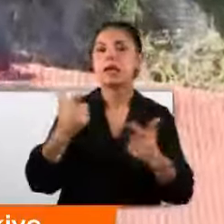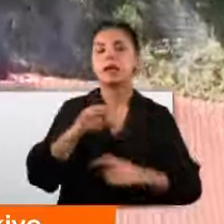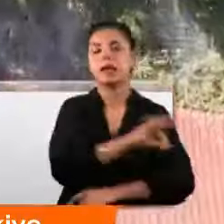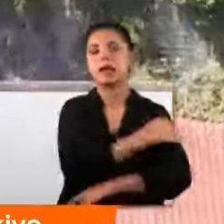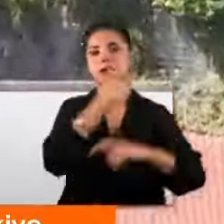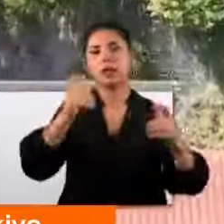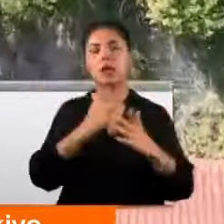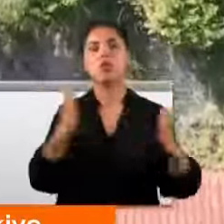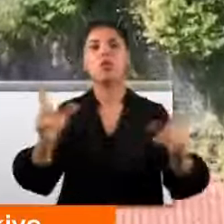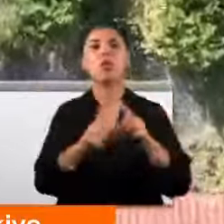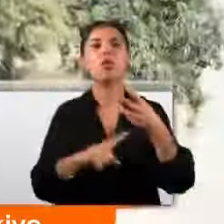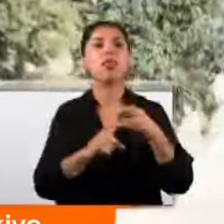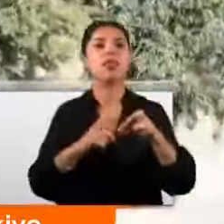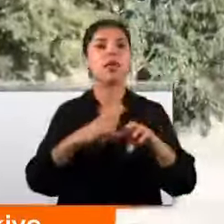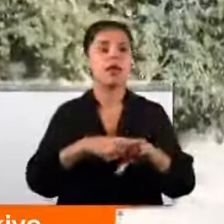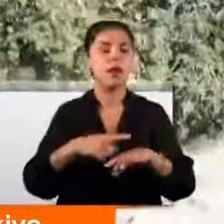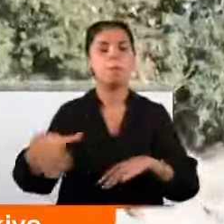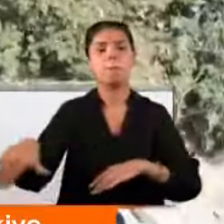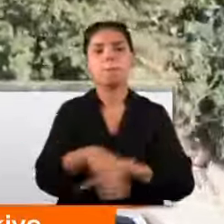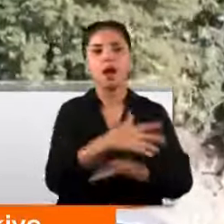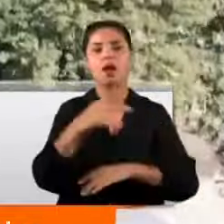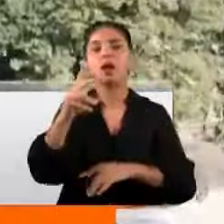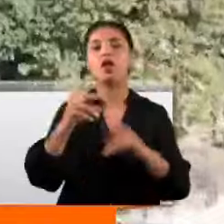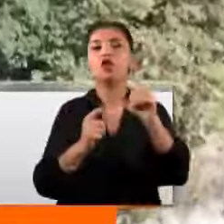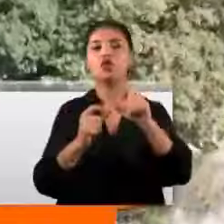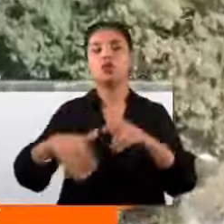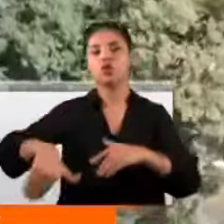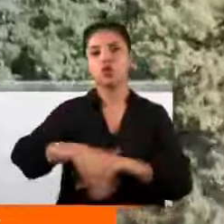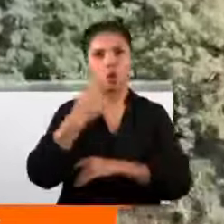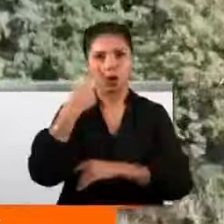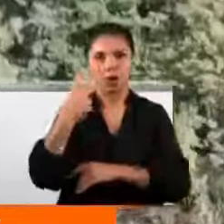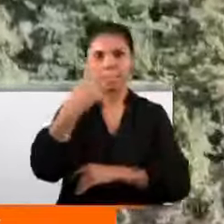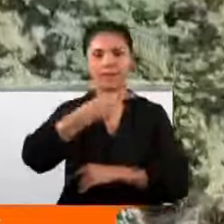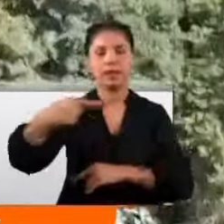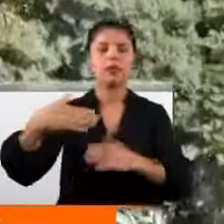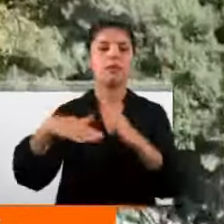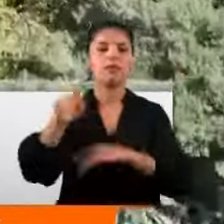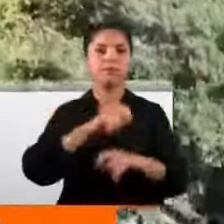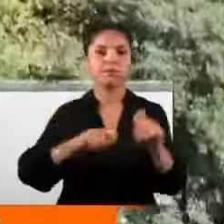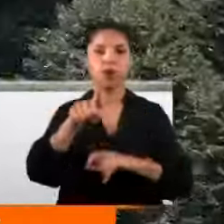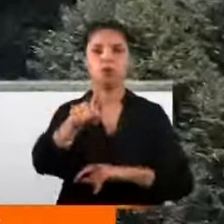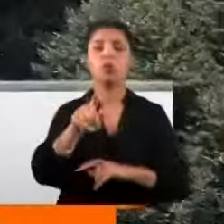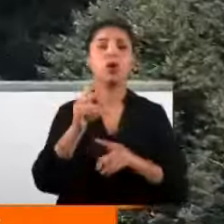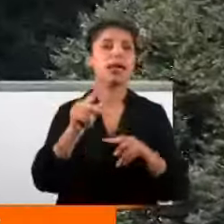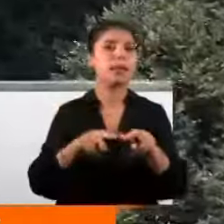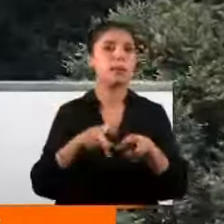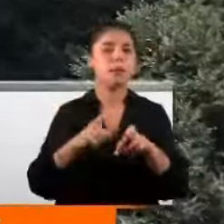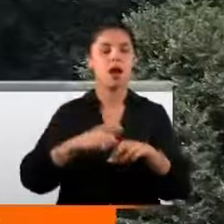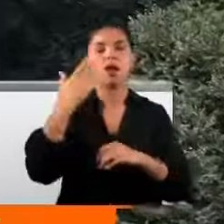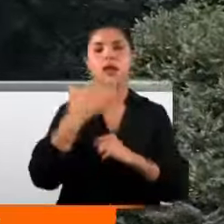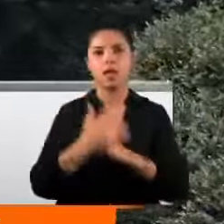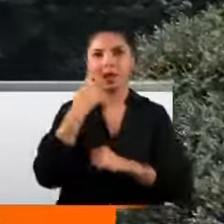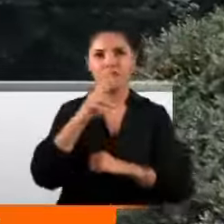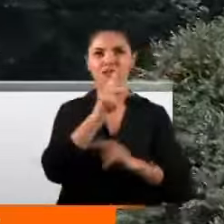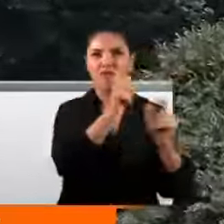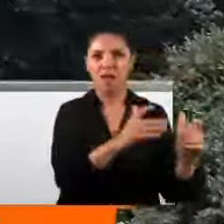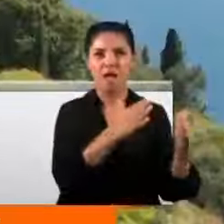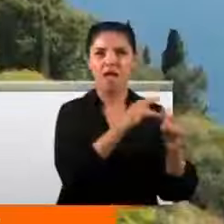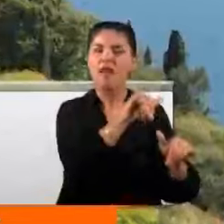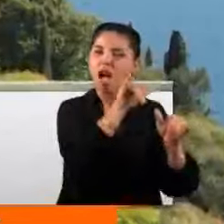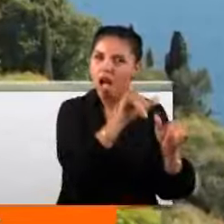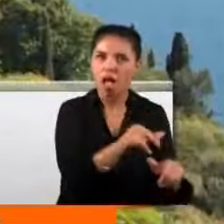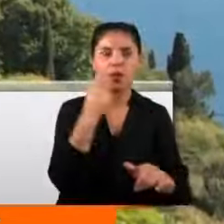Büyükdere Mahallesi Çubukçu Sokak. İnşaatı devam eden iki katlı bir villa. Bölge yapılaşmaya kapalı. Tıpkı Vaniköy'deki villada olduğu